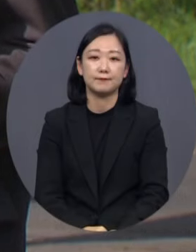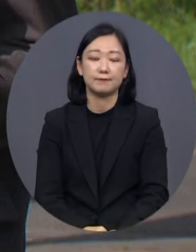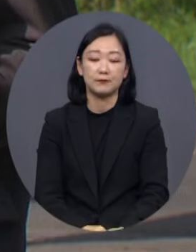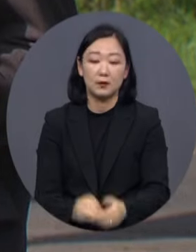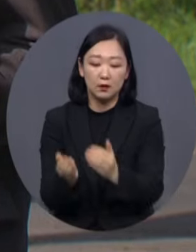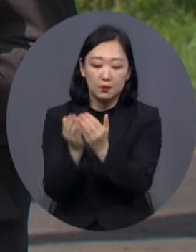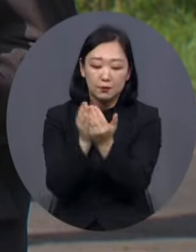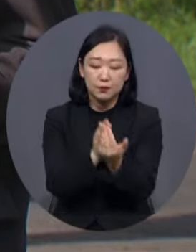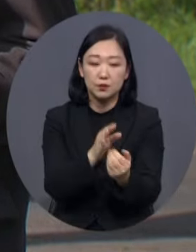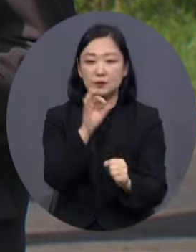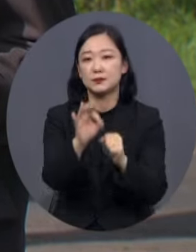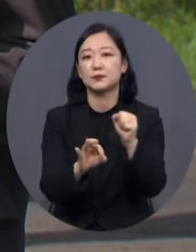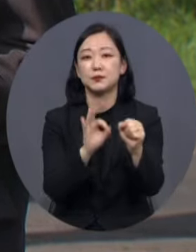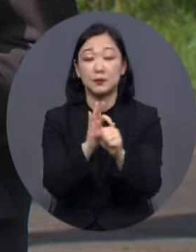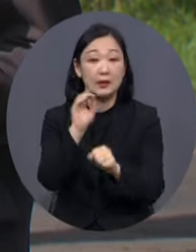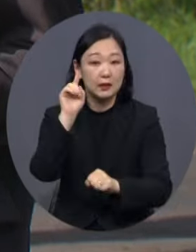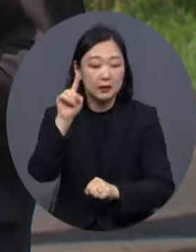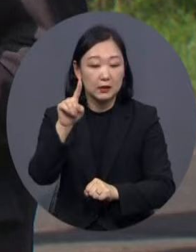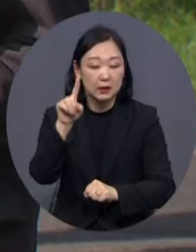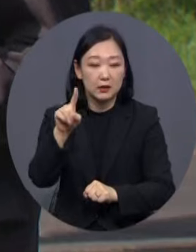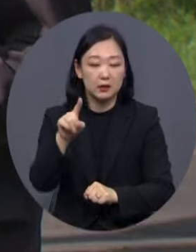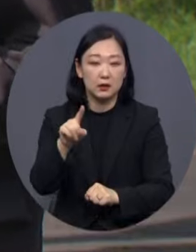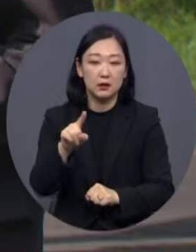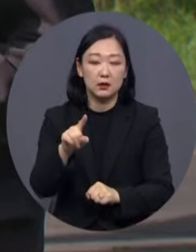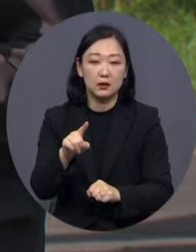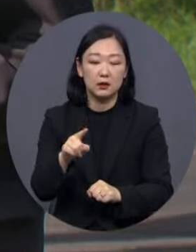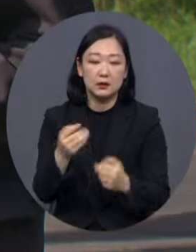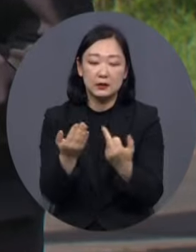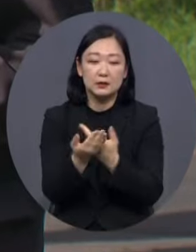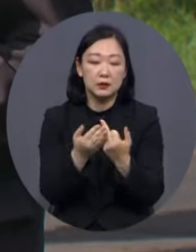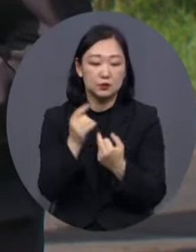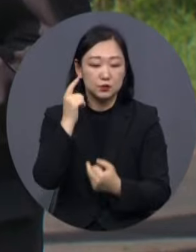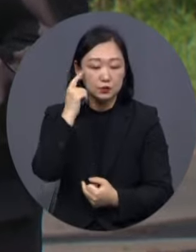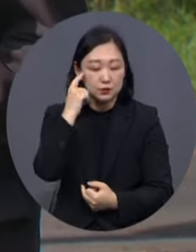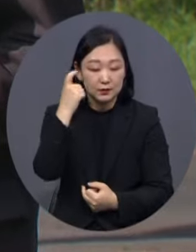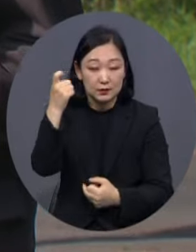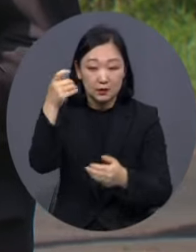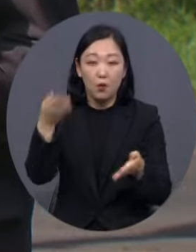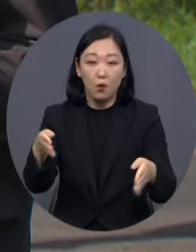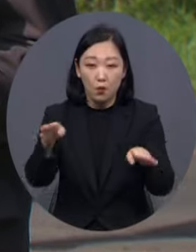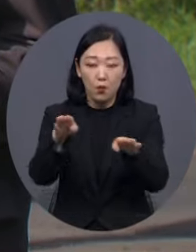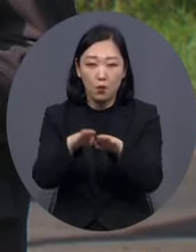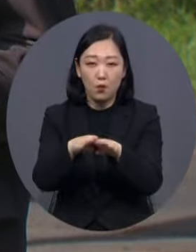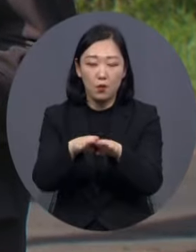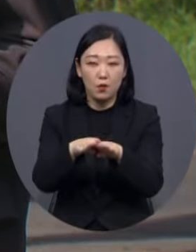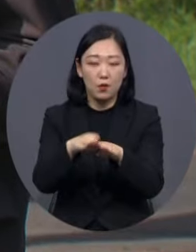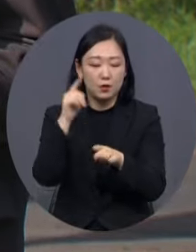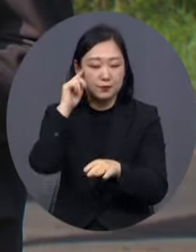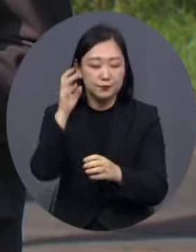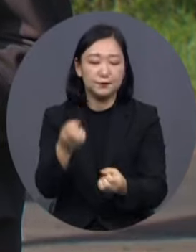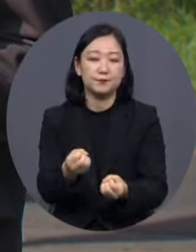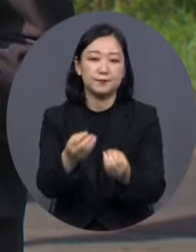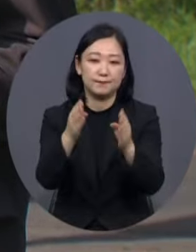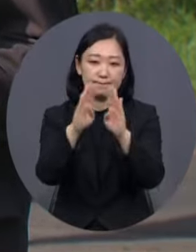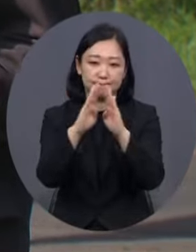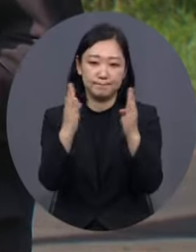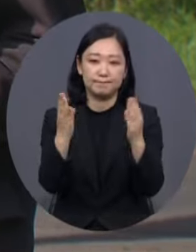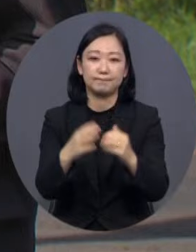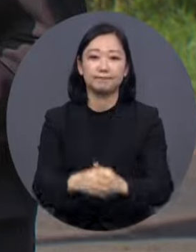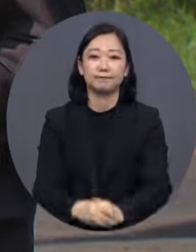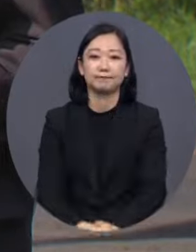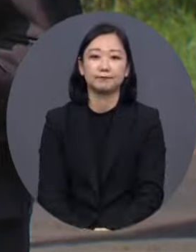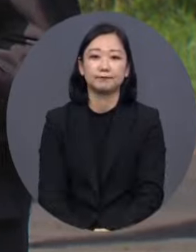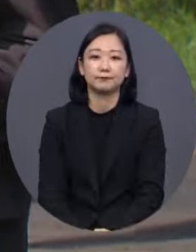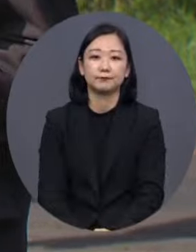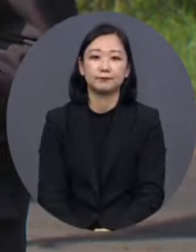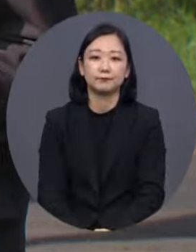세월호참사 10주기인 내일은이 세월 기관에서 추모 행사인 제주 기식이 열립니다 MBC 뉴스 김하은